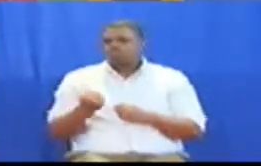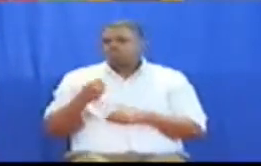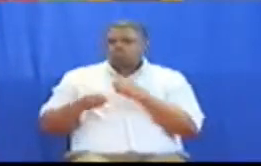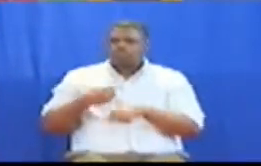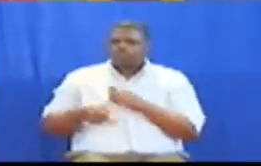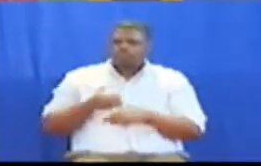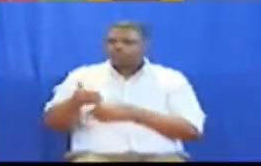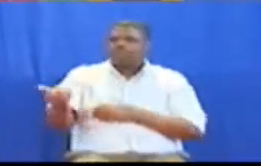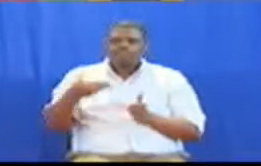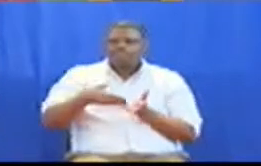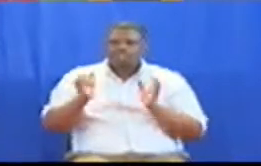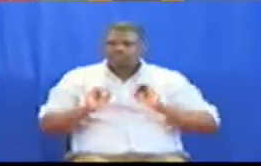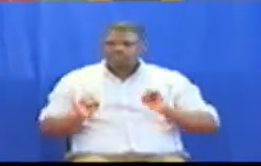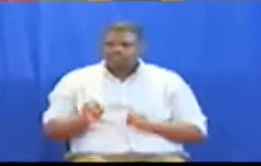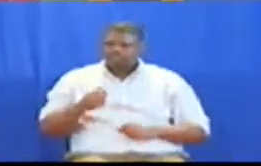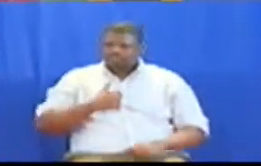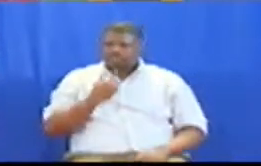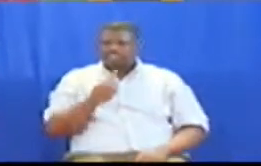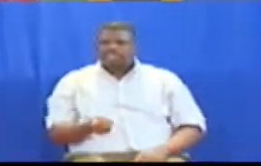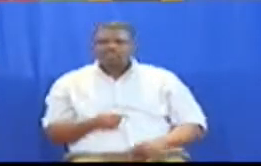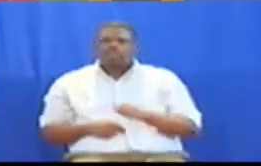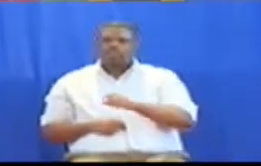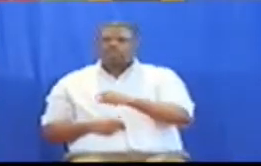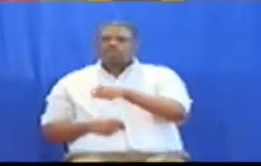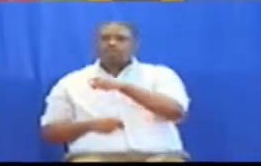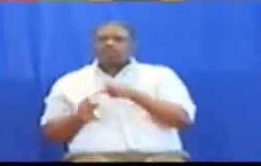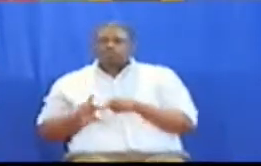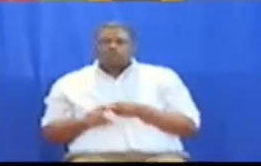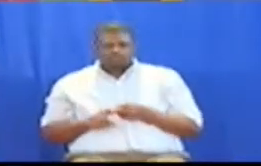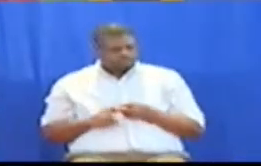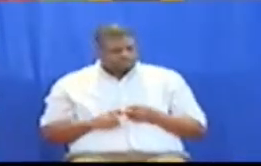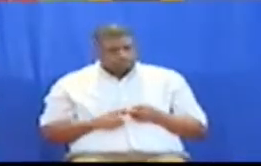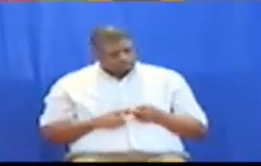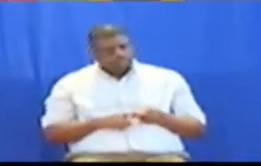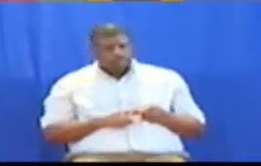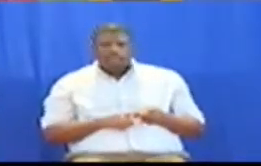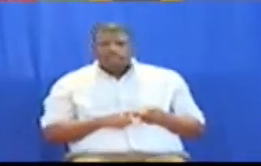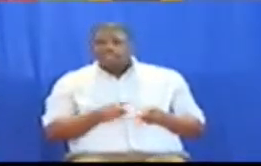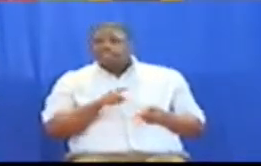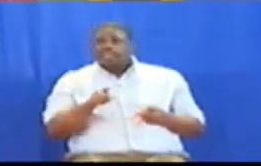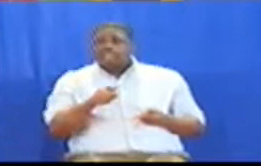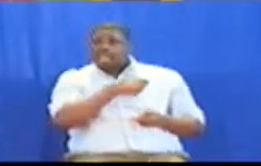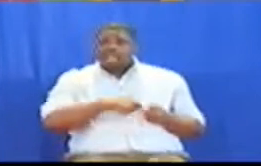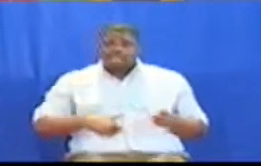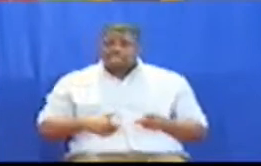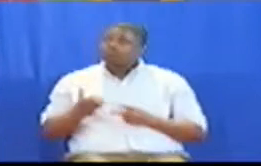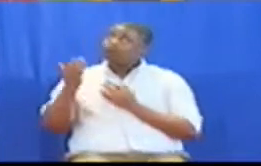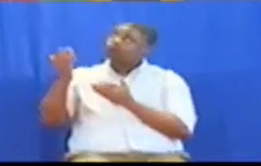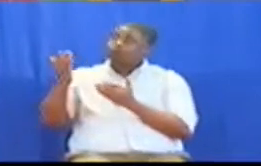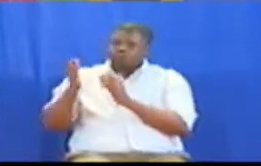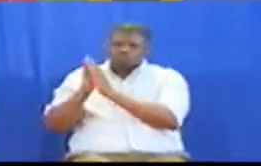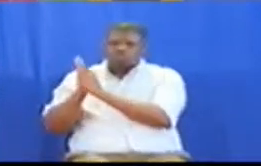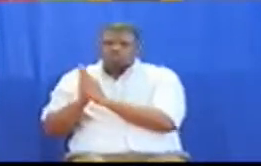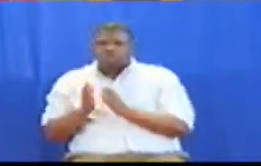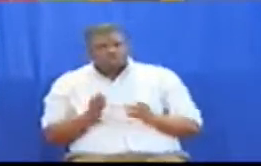hii mimi ninataka tu niseme kwamba namuombea mheshimiwa rais wangu, mheshimiwa Rais wa Jamhuri ya Muungano wa Tanzania